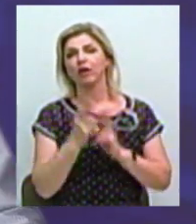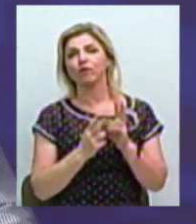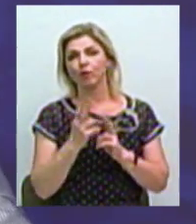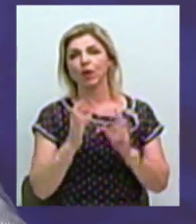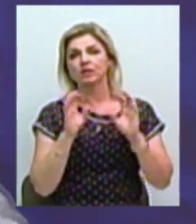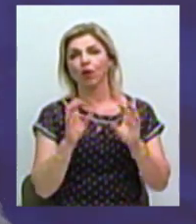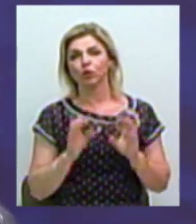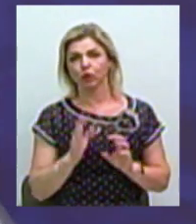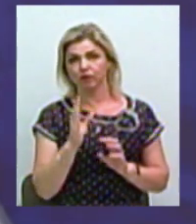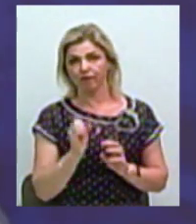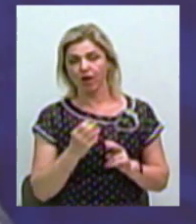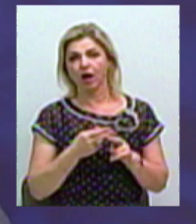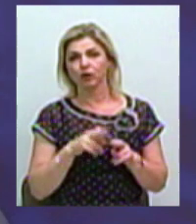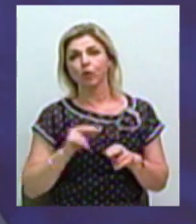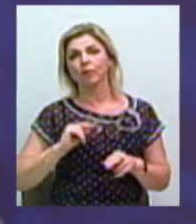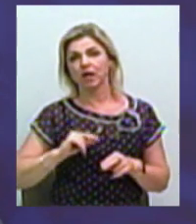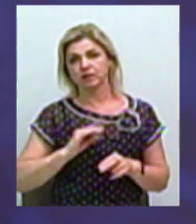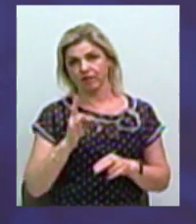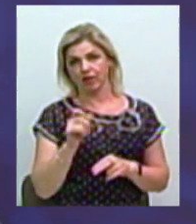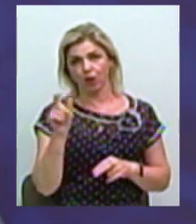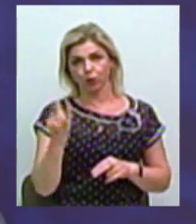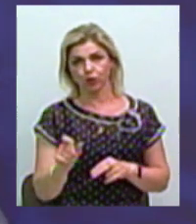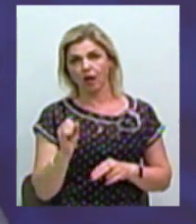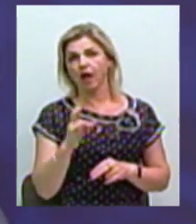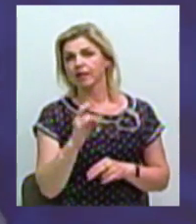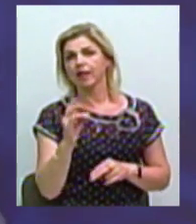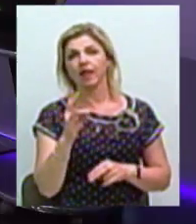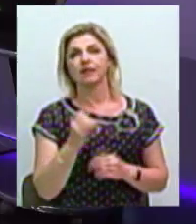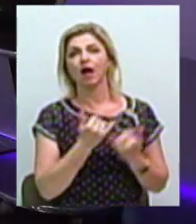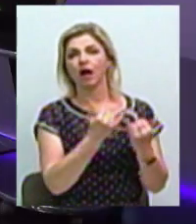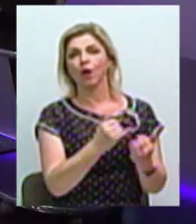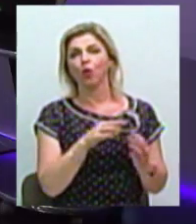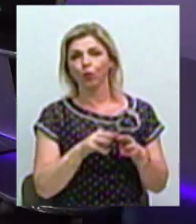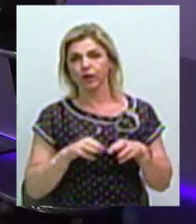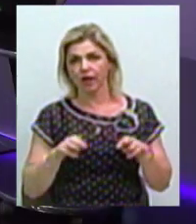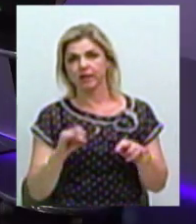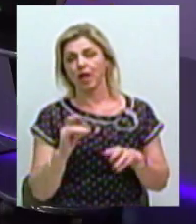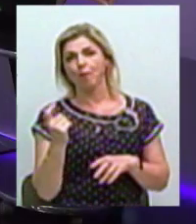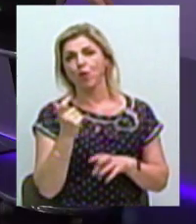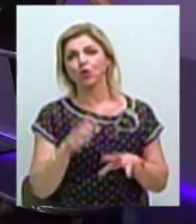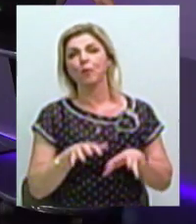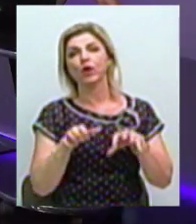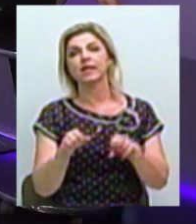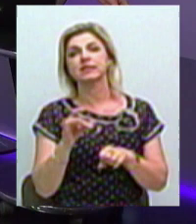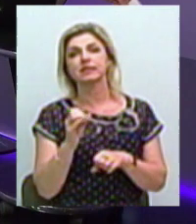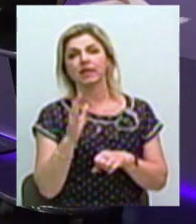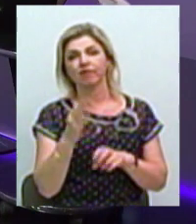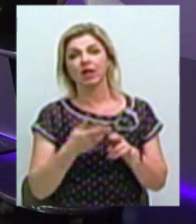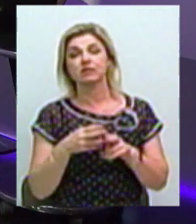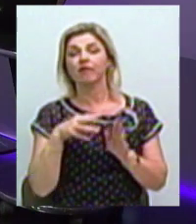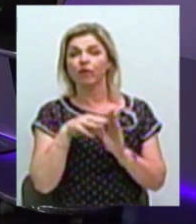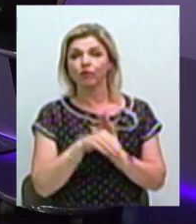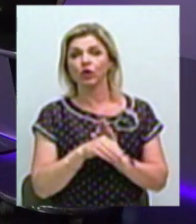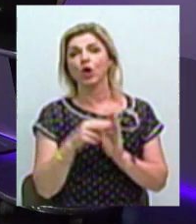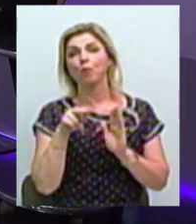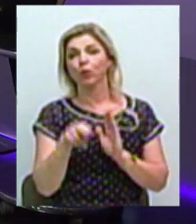законодавство, яке б працювало на людину, а не на уряд і не на монополістів. Тому це передбачає зазначений